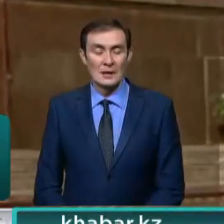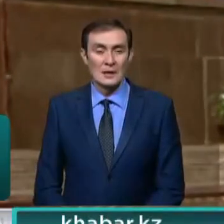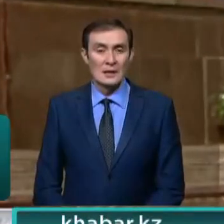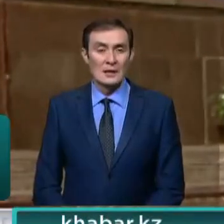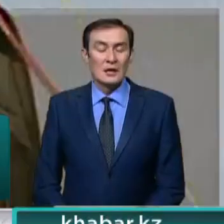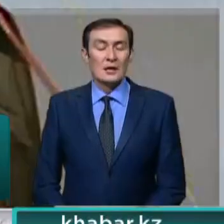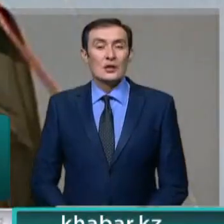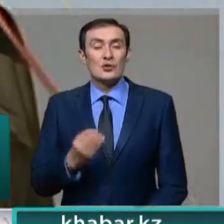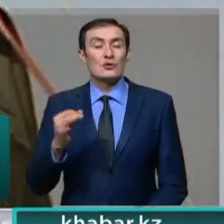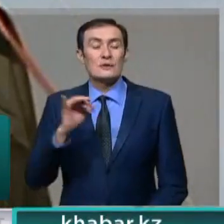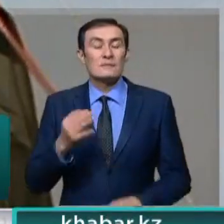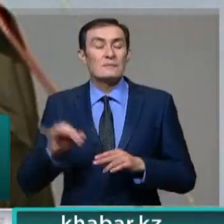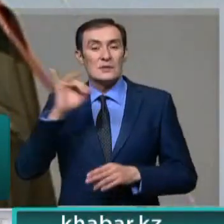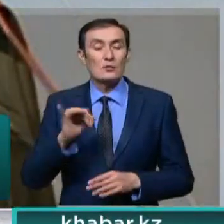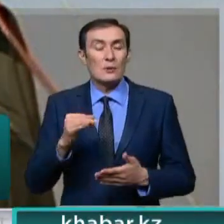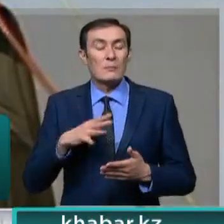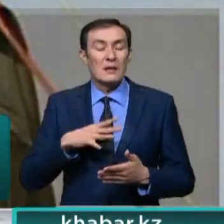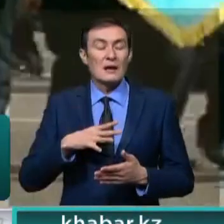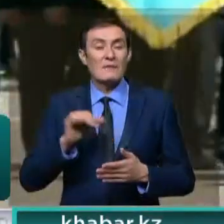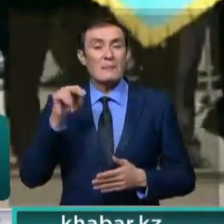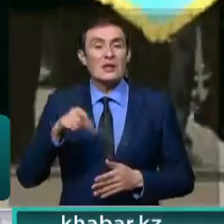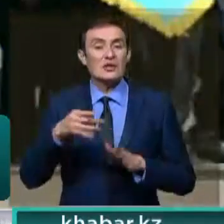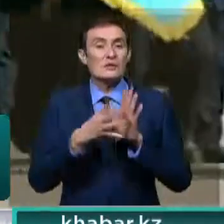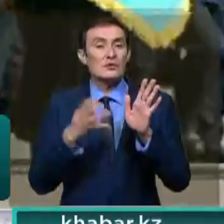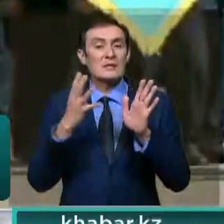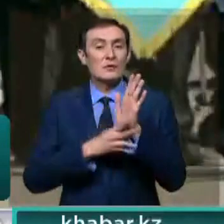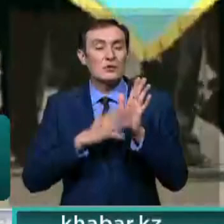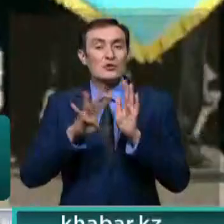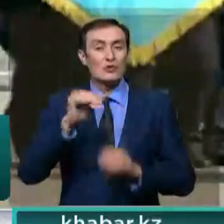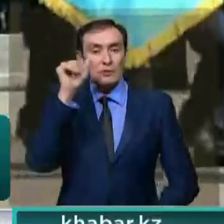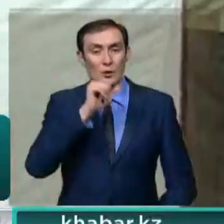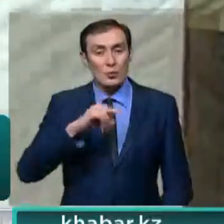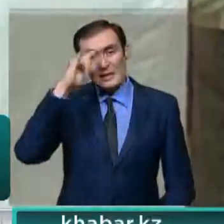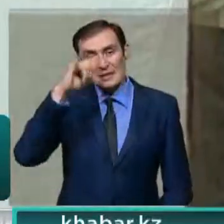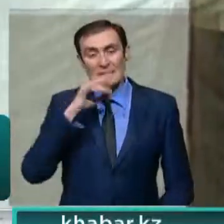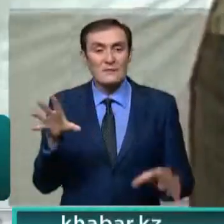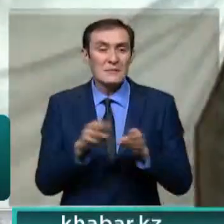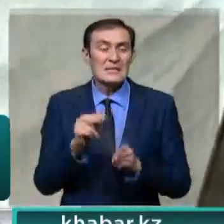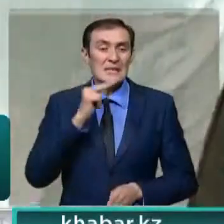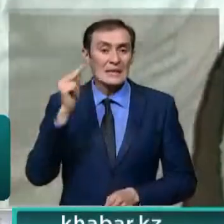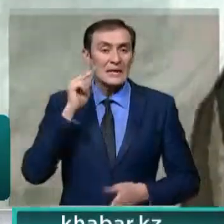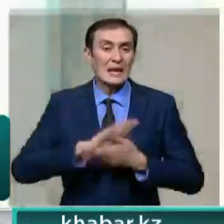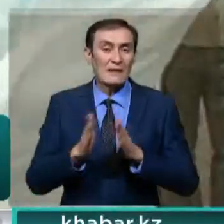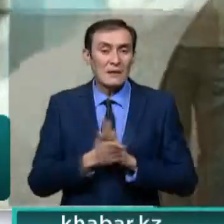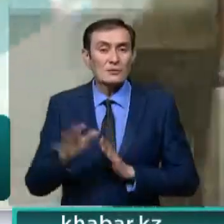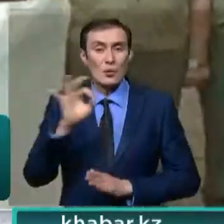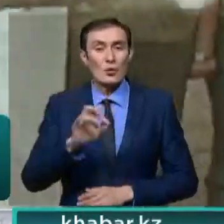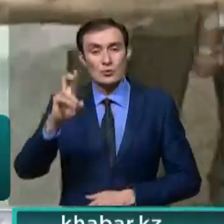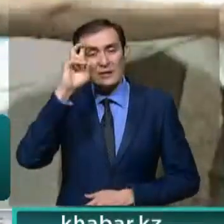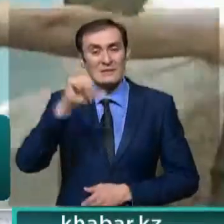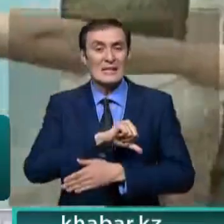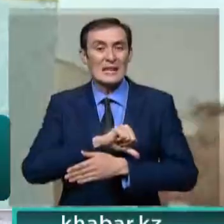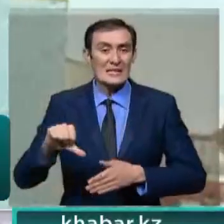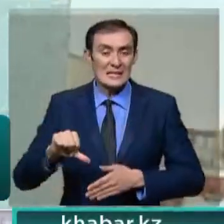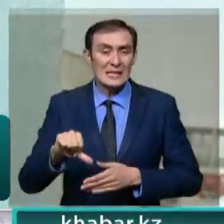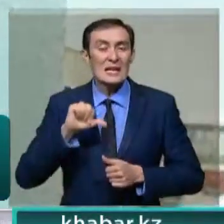Еще одно важное событие для государства случилось в апреле 1994 года. Казахстан и Китай договариваются о государственной